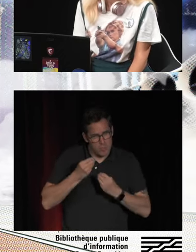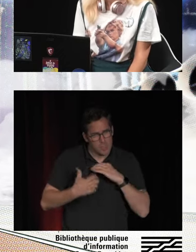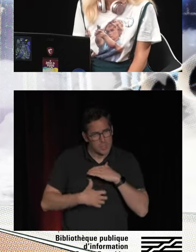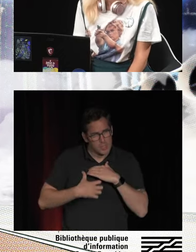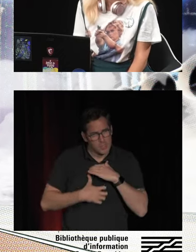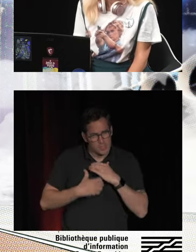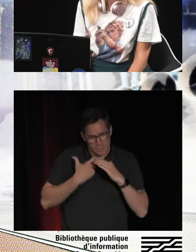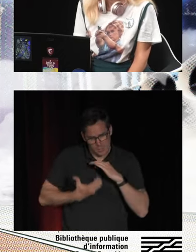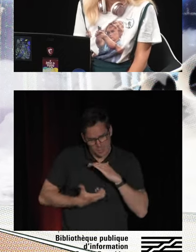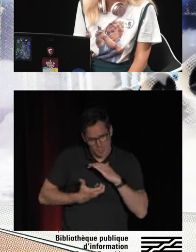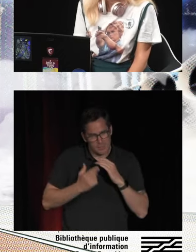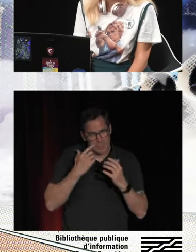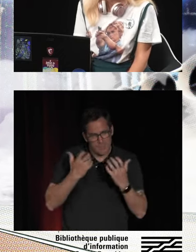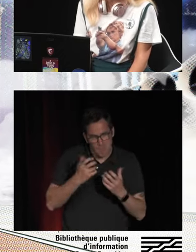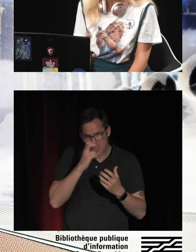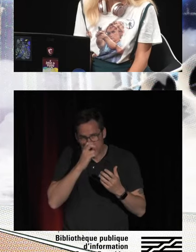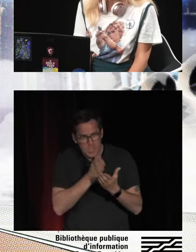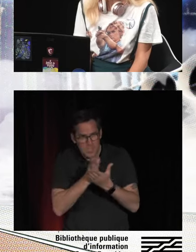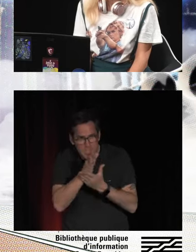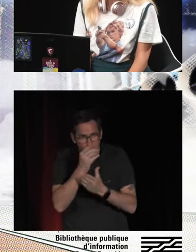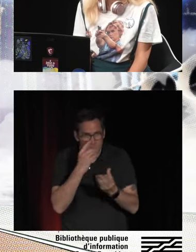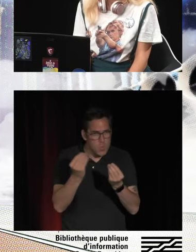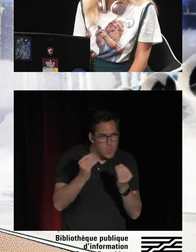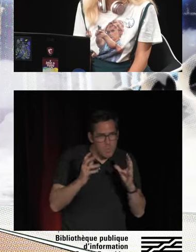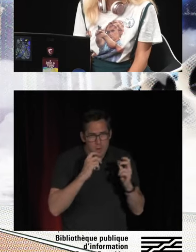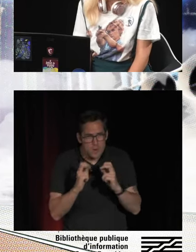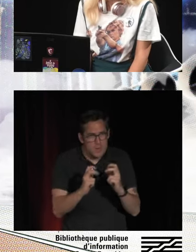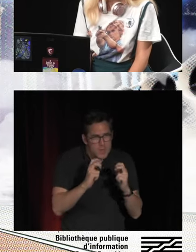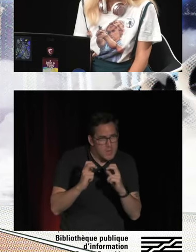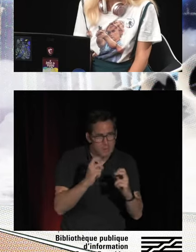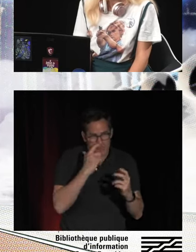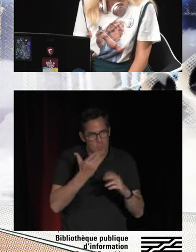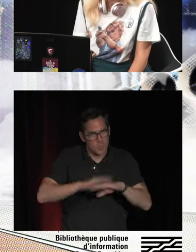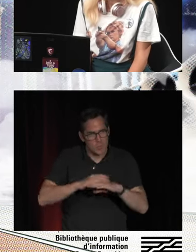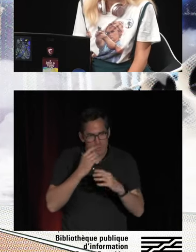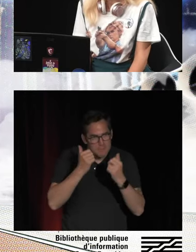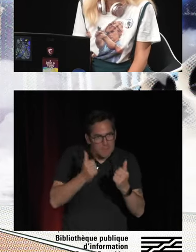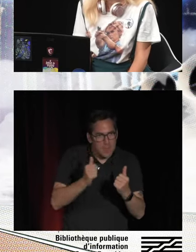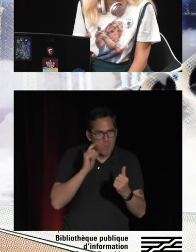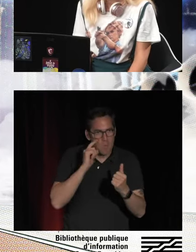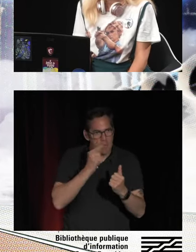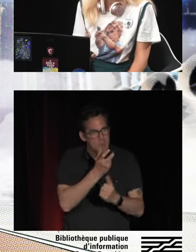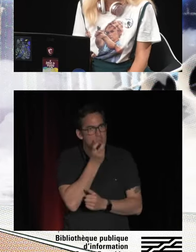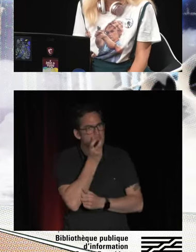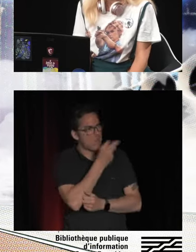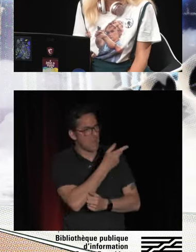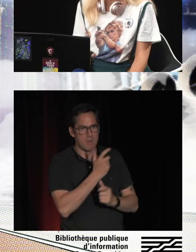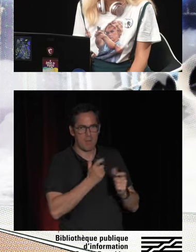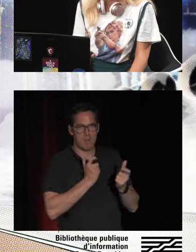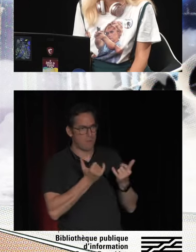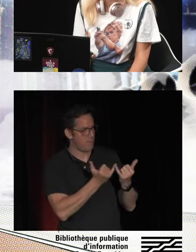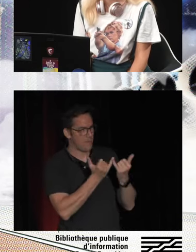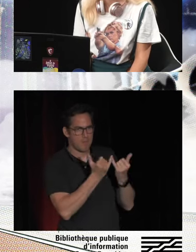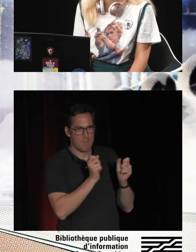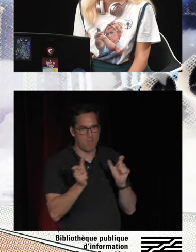pas trouver le chemin par lequel il fallait aller. Mais c'est trop bien, on peut contrôler le capitaine, c'est trop bien.